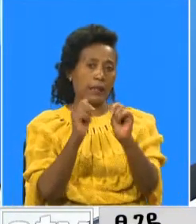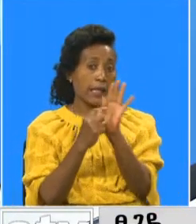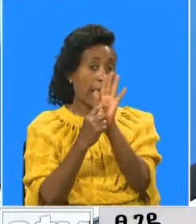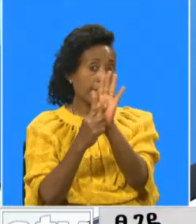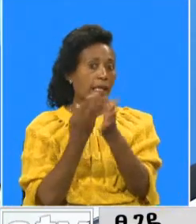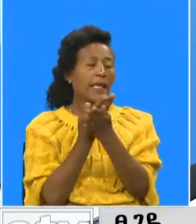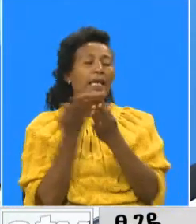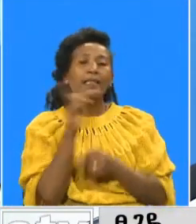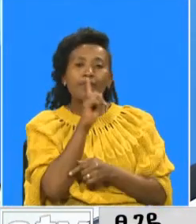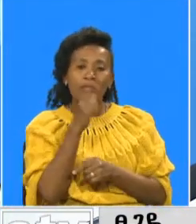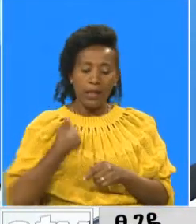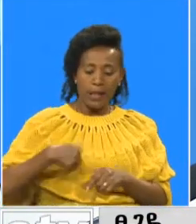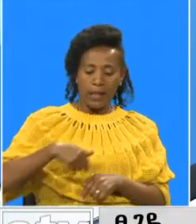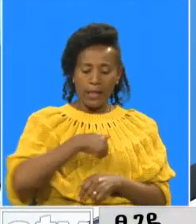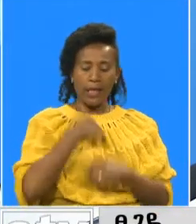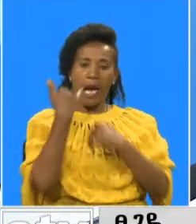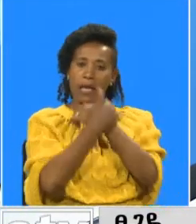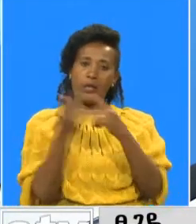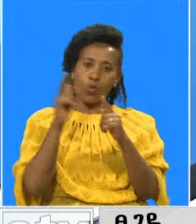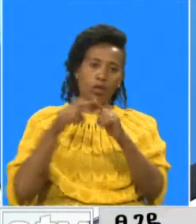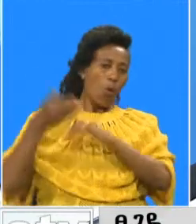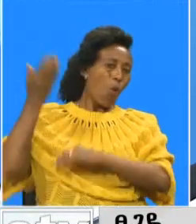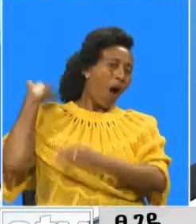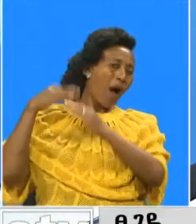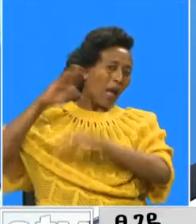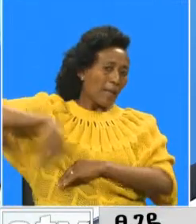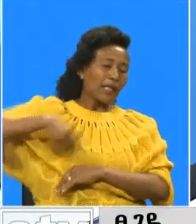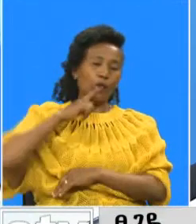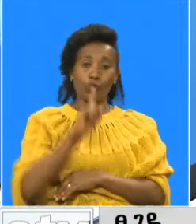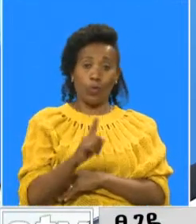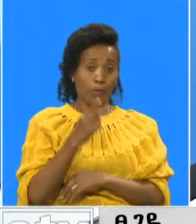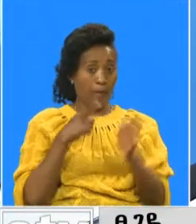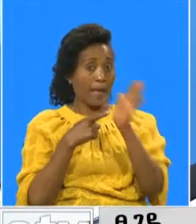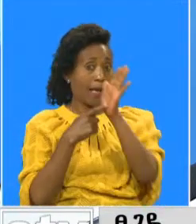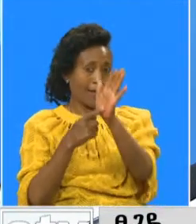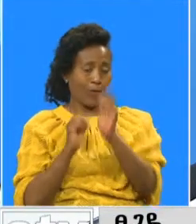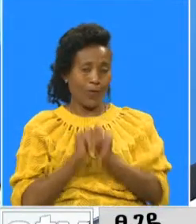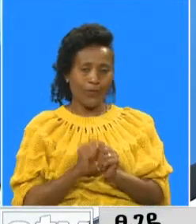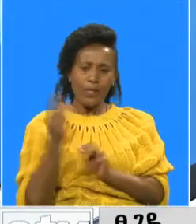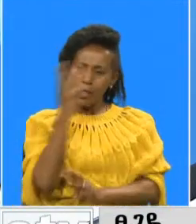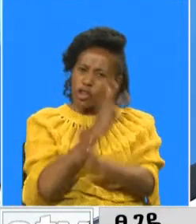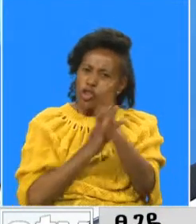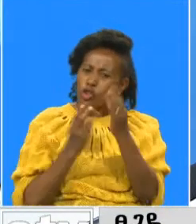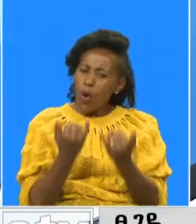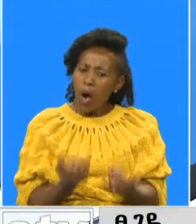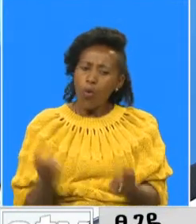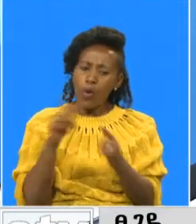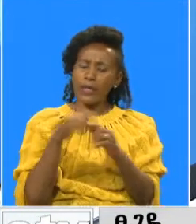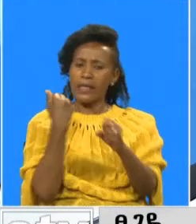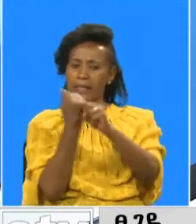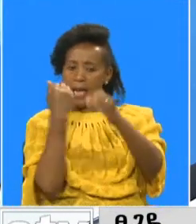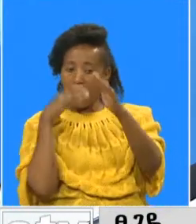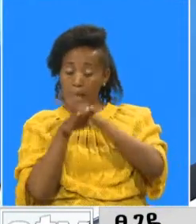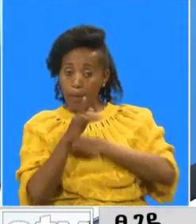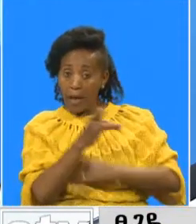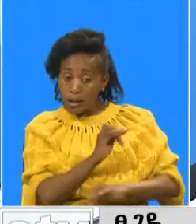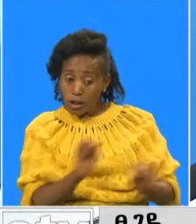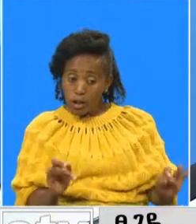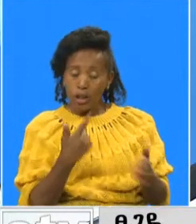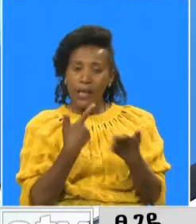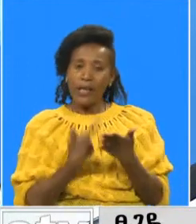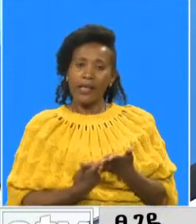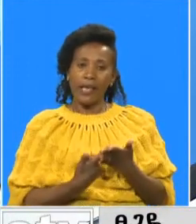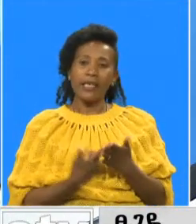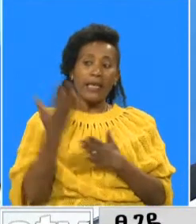ያሳየን ነገር ምንድን ነው? እኛ አገር ወደ ኋላ መቅራቱን ነው የሚያሳየን። ችግሩ ነው አሁን ወደ ስራ ያስገባን እንጂ